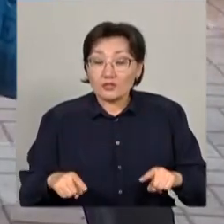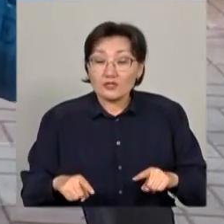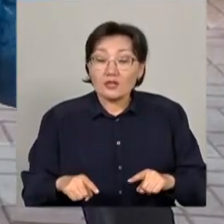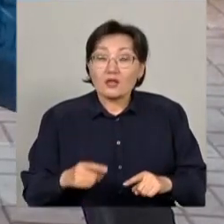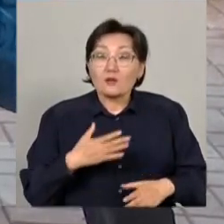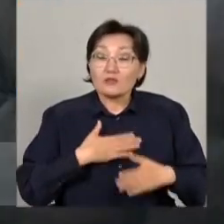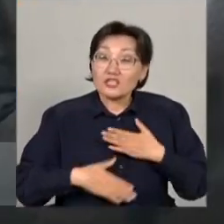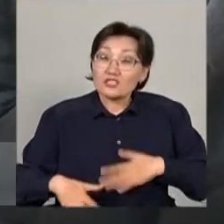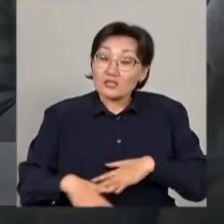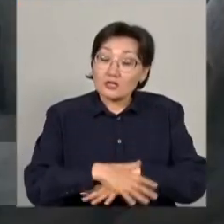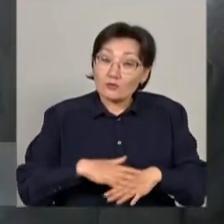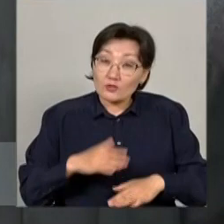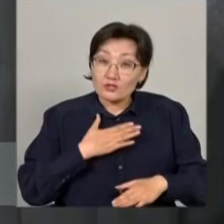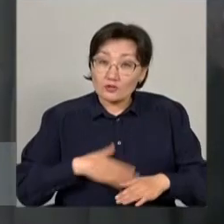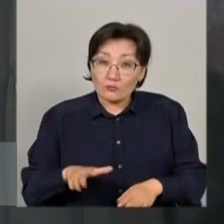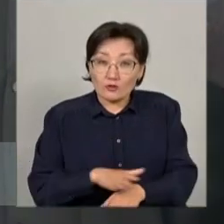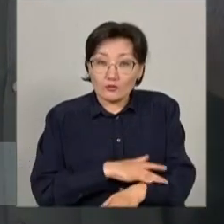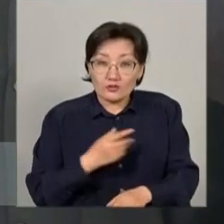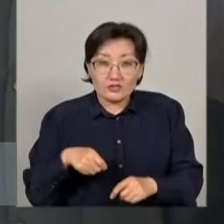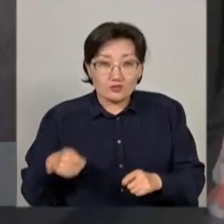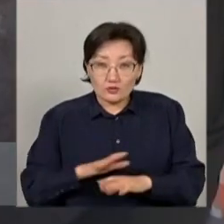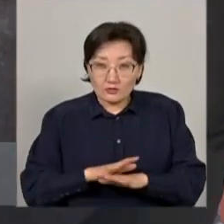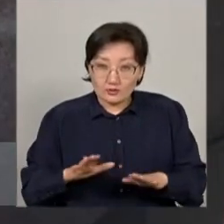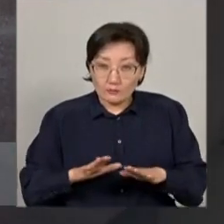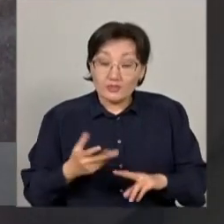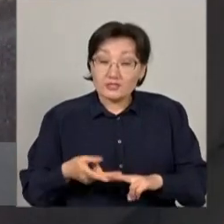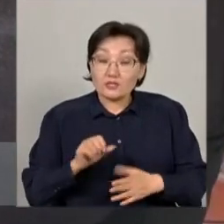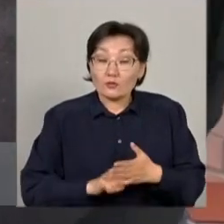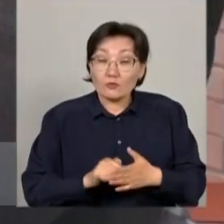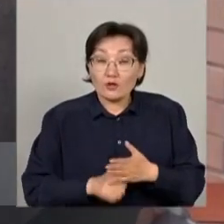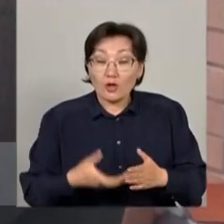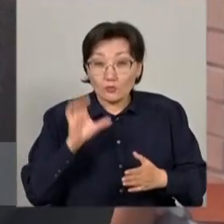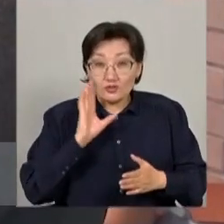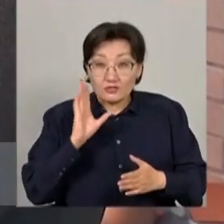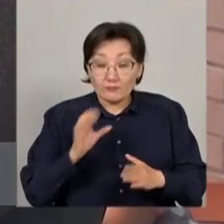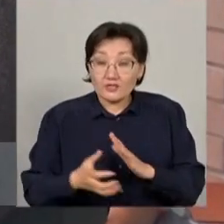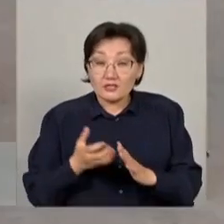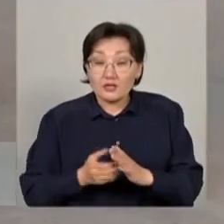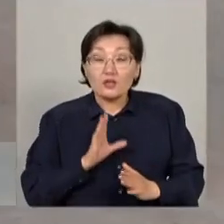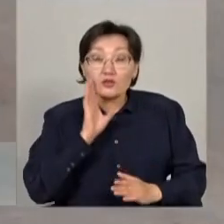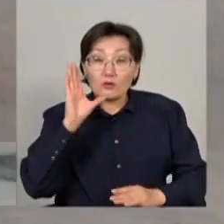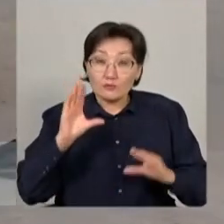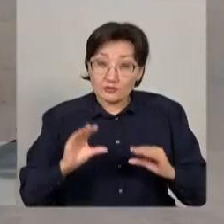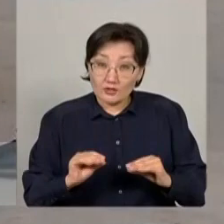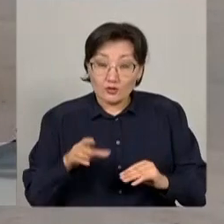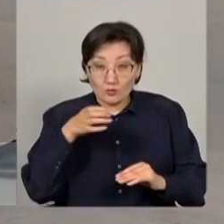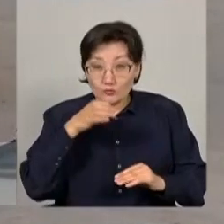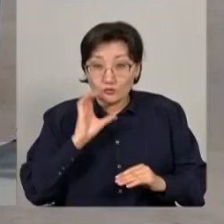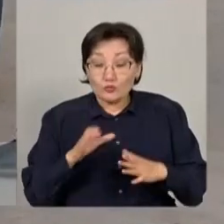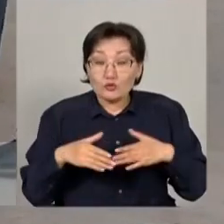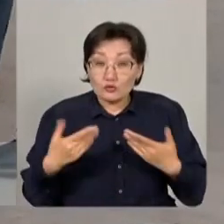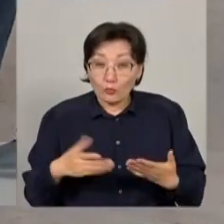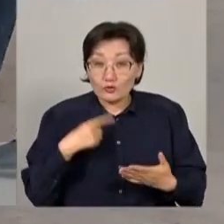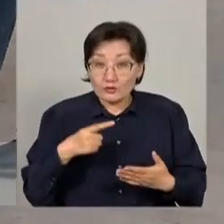шаттығына бөленген халықтың қуанышы көпке созылмай сейілді. Себеп ауыз су тапшы. таңертең мен кешкісін су мүлде болмайды